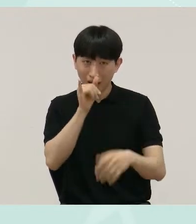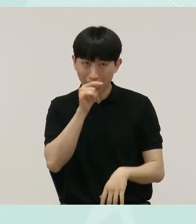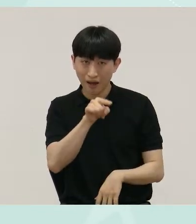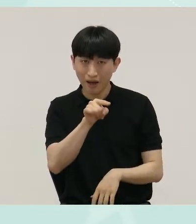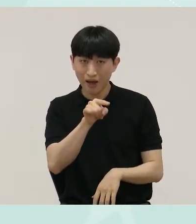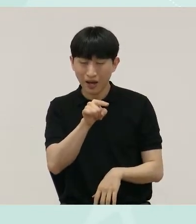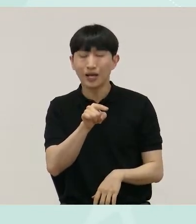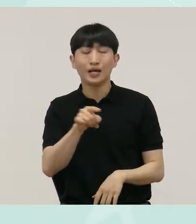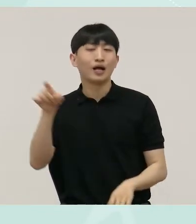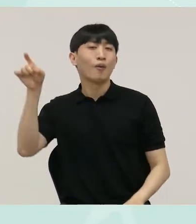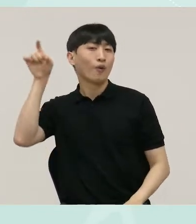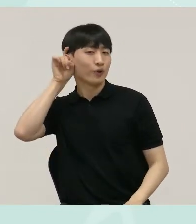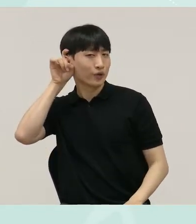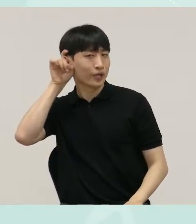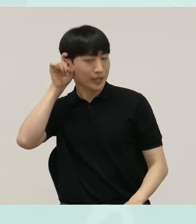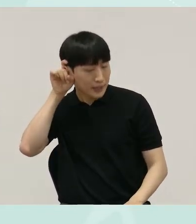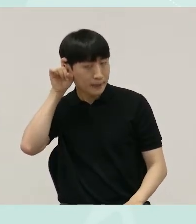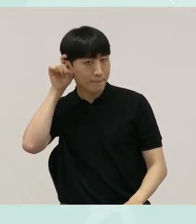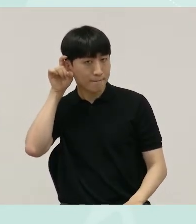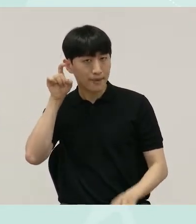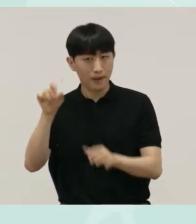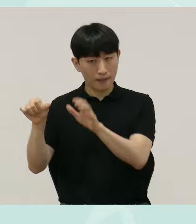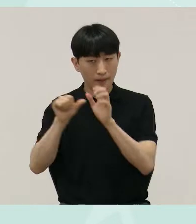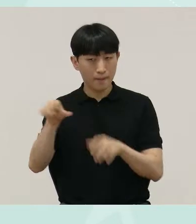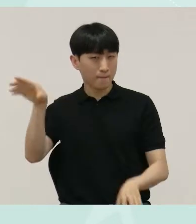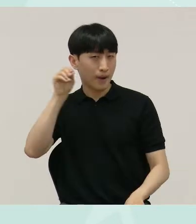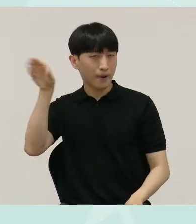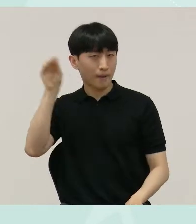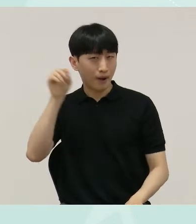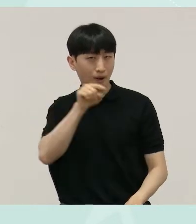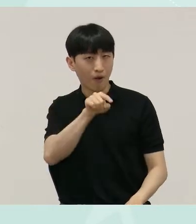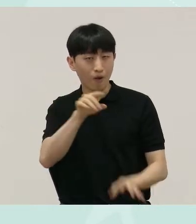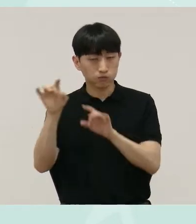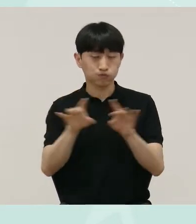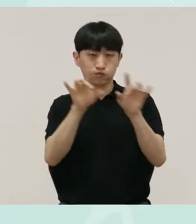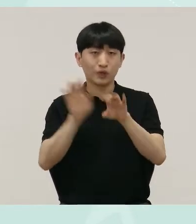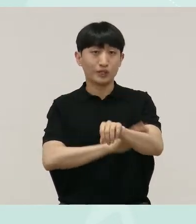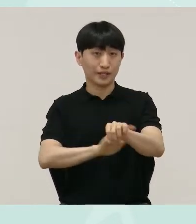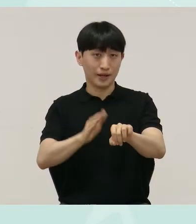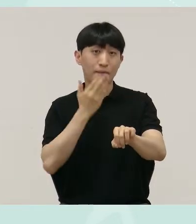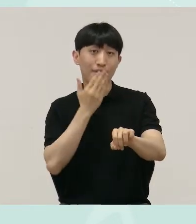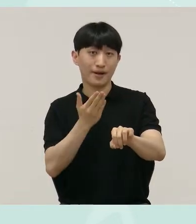소리를 더 많이 넣어주게 되면 이러한 전기 신호를 벌충을 할 수가 있습니다.